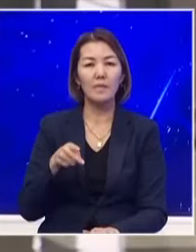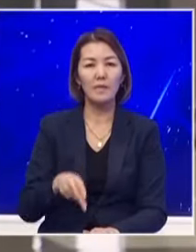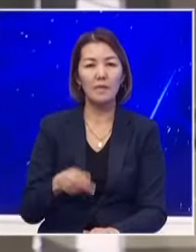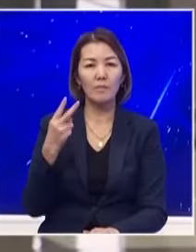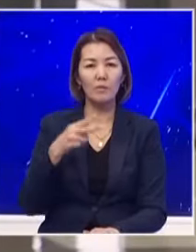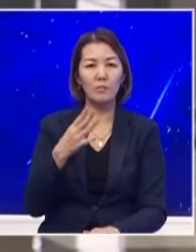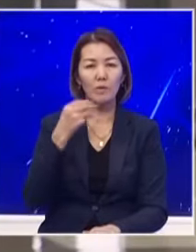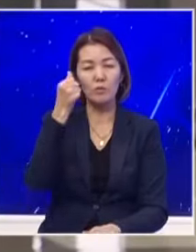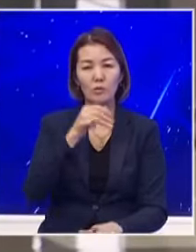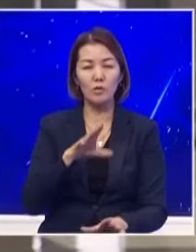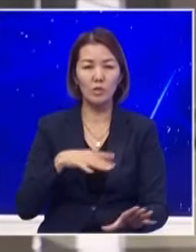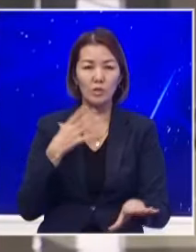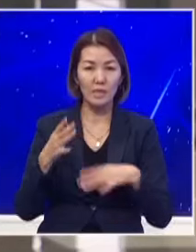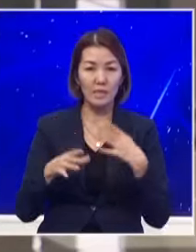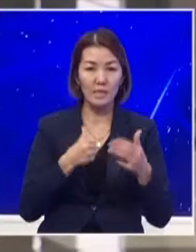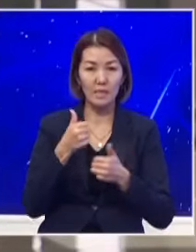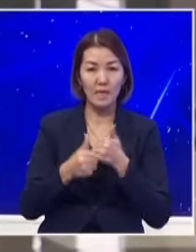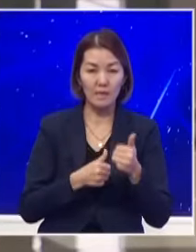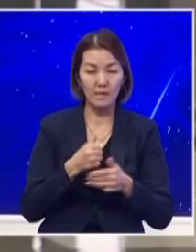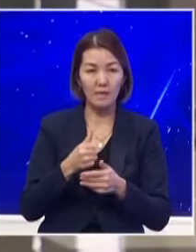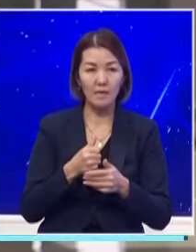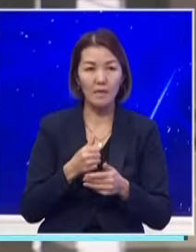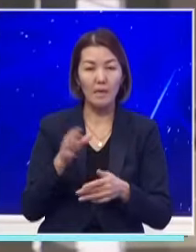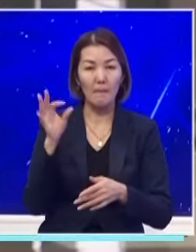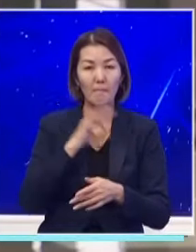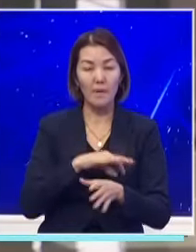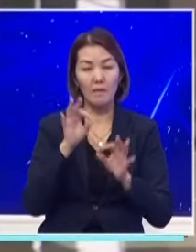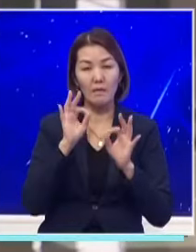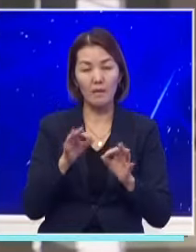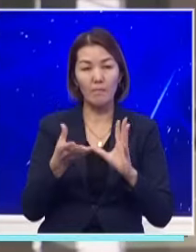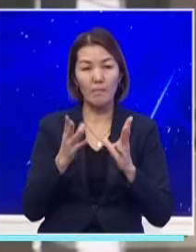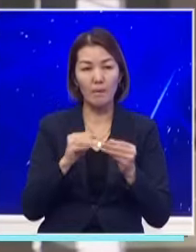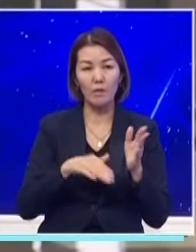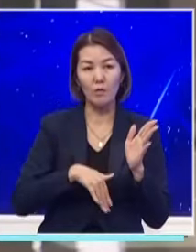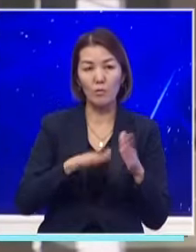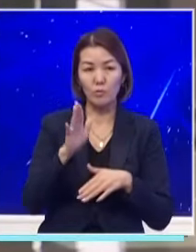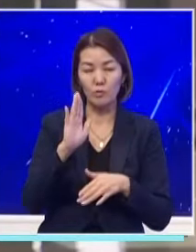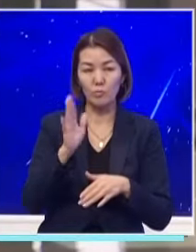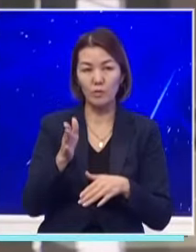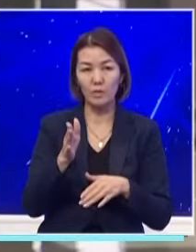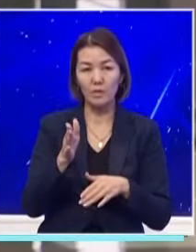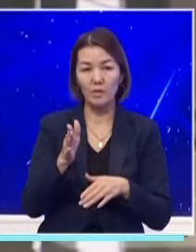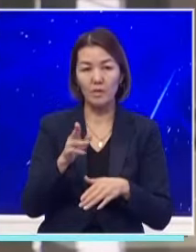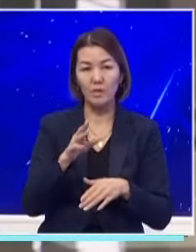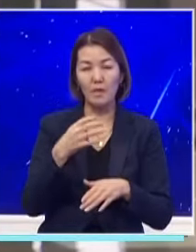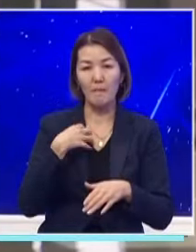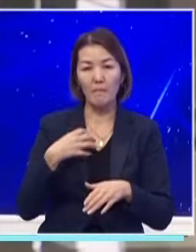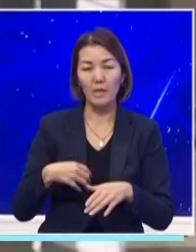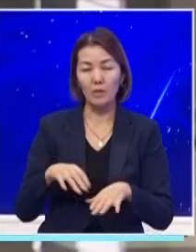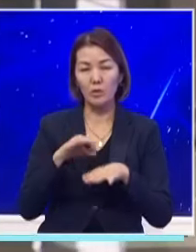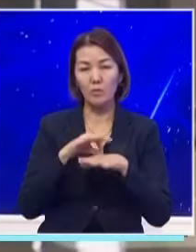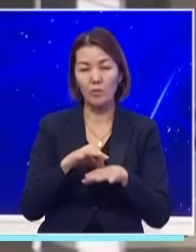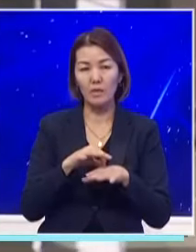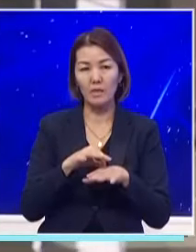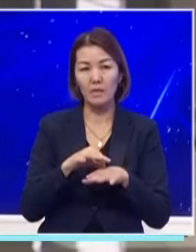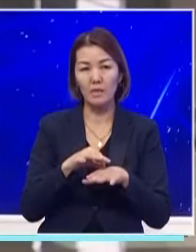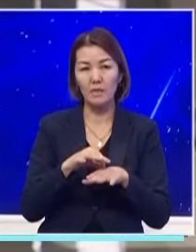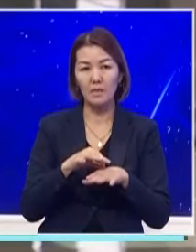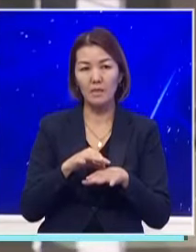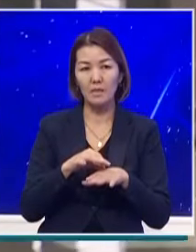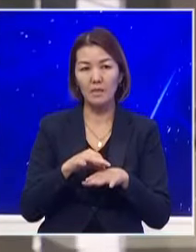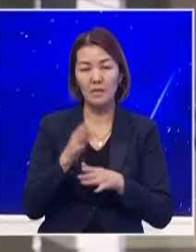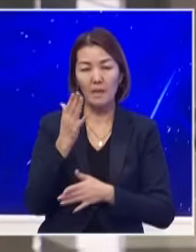2024 жылдың жарыстарында егер балымыз жетіп жақсы нәтижелер көрсетіп жатсақ, жаңағы Парижде өтетін, Францияда өтетін